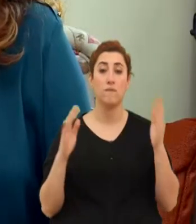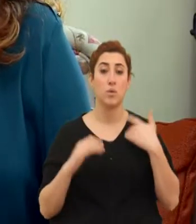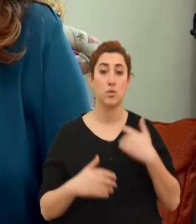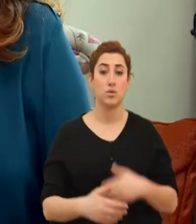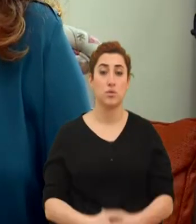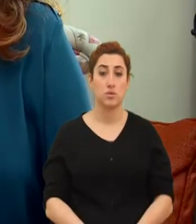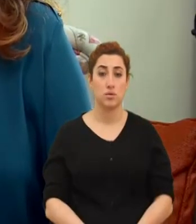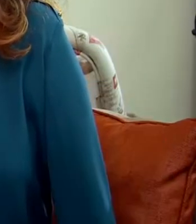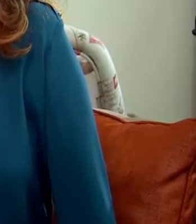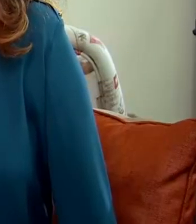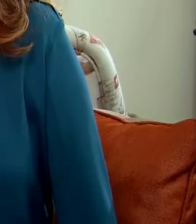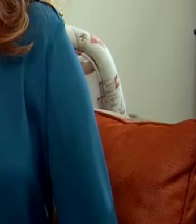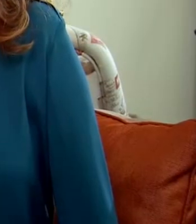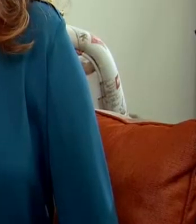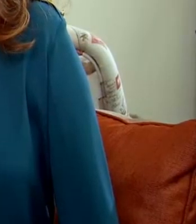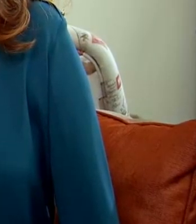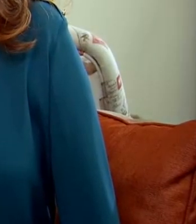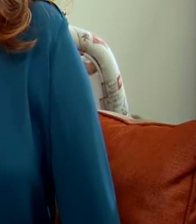Mahvoluruz.